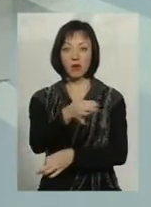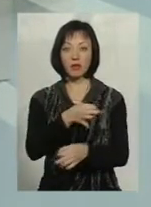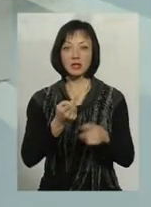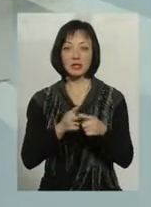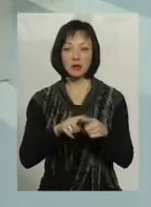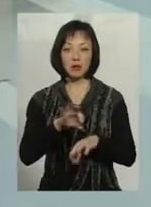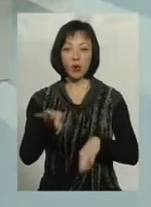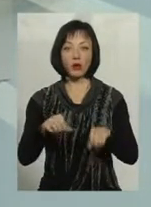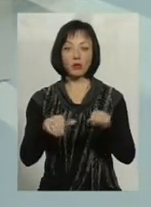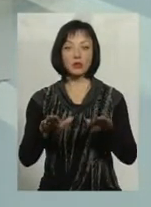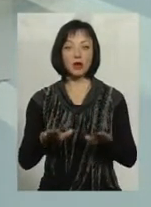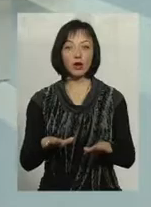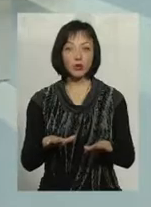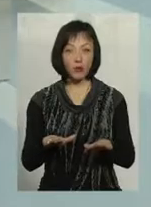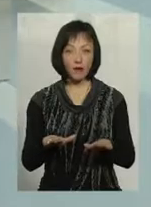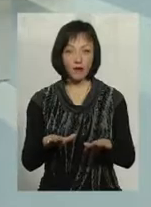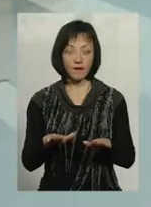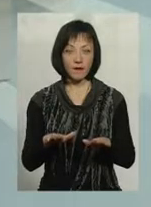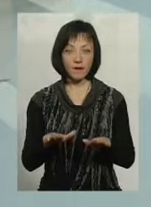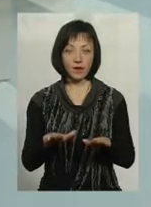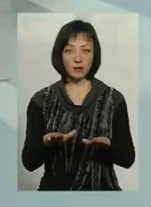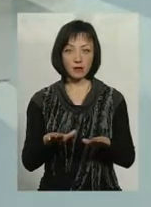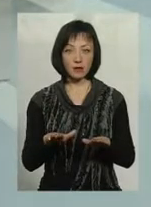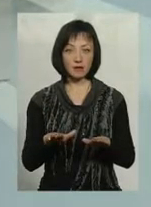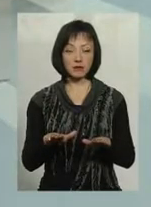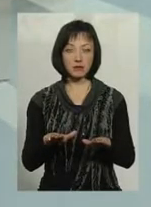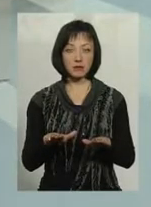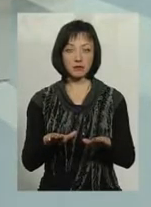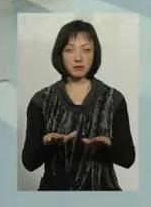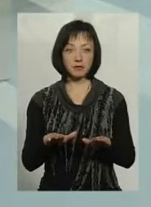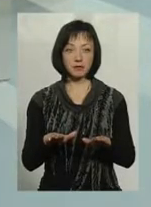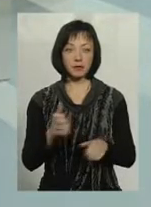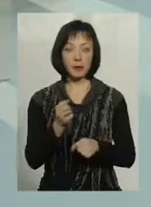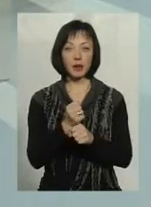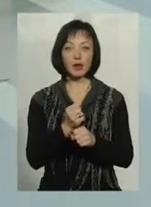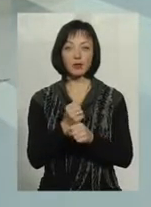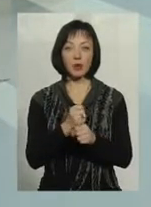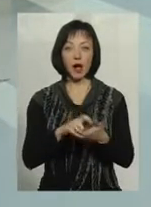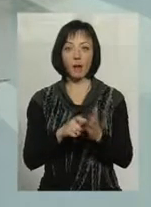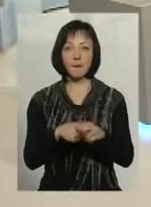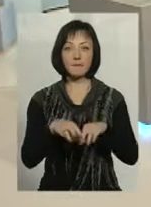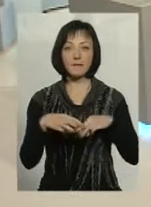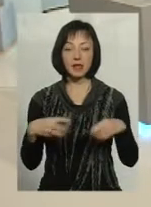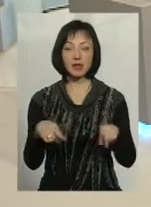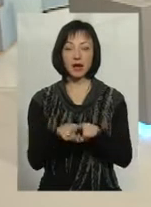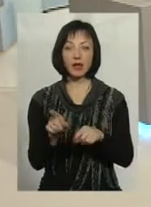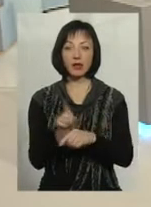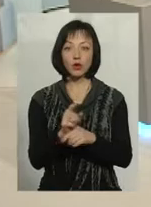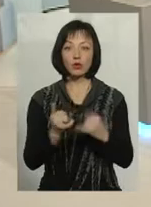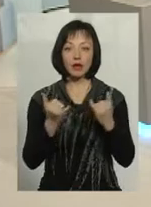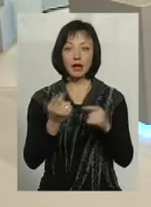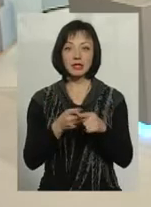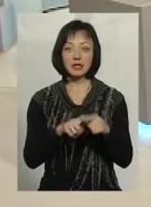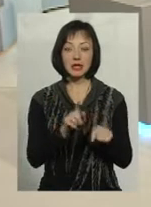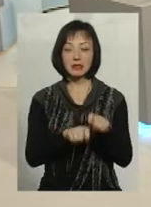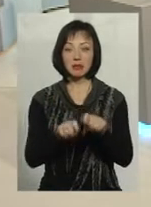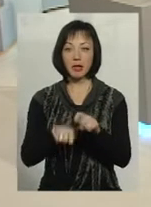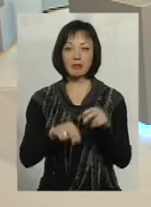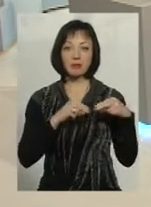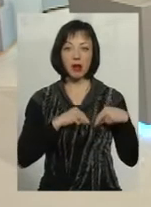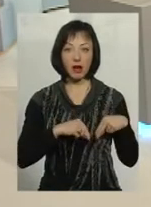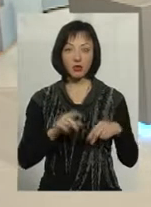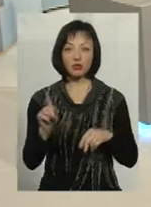в частині оплати праці. Тобто раніше, скажімо, там мали